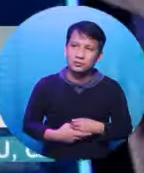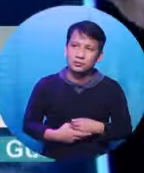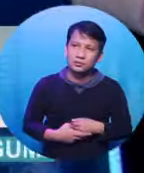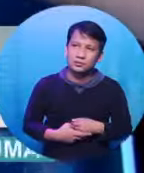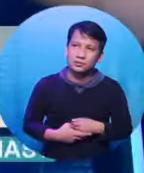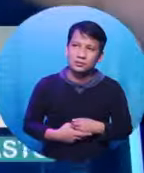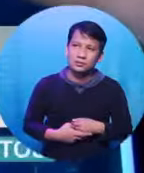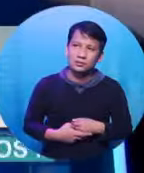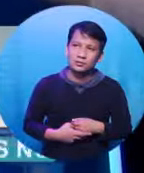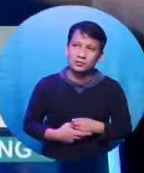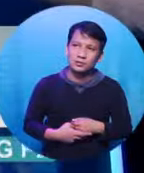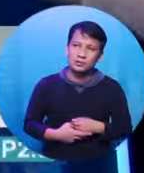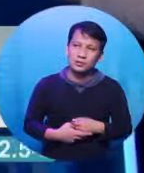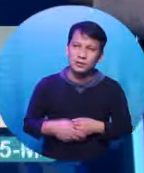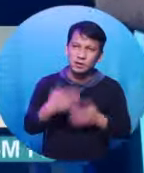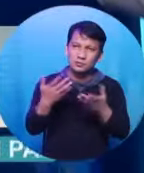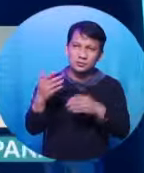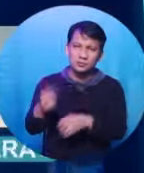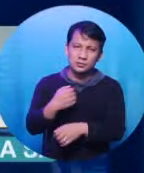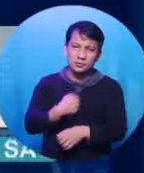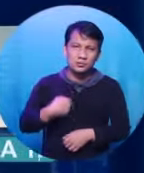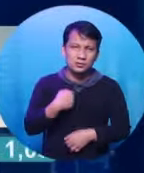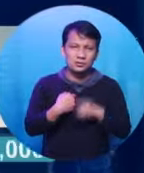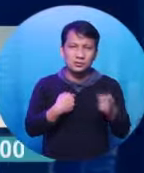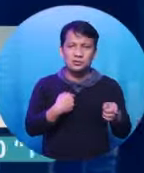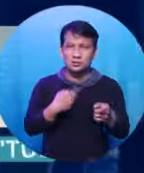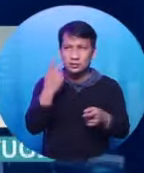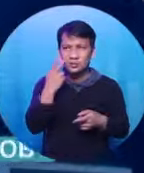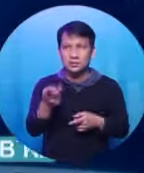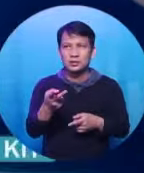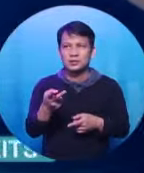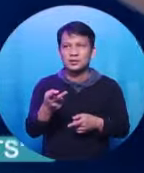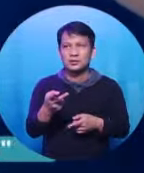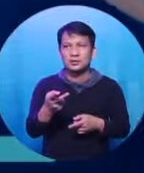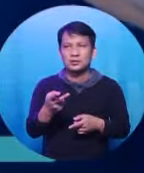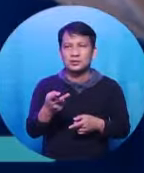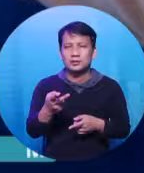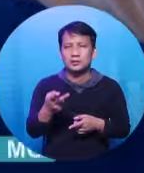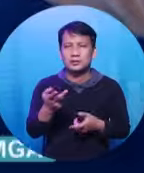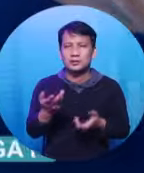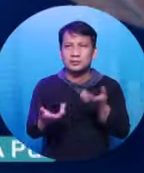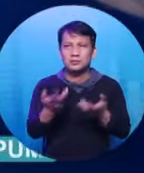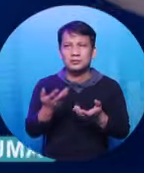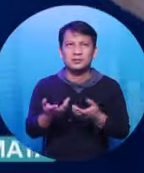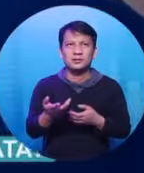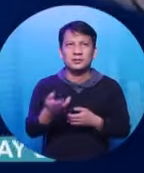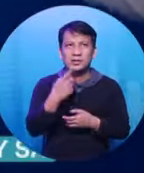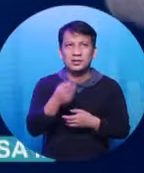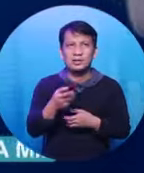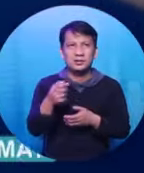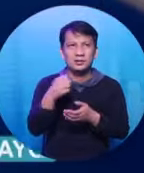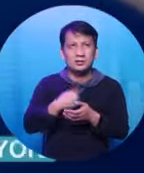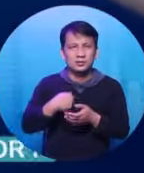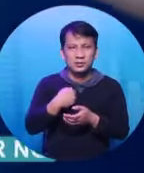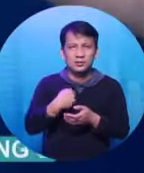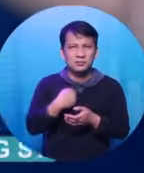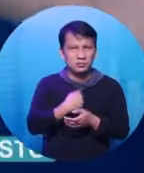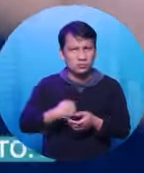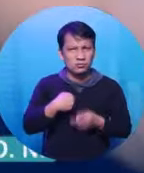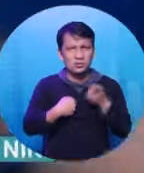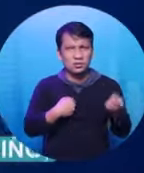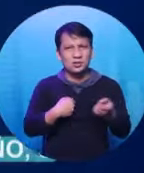O, diba? Sana raw kahit daw mag-apologize, yung nakikita natin, ano, eh, sabi ni Jetin, apologize ka na lang, Miss